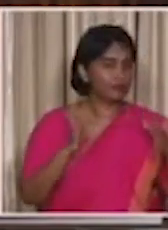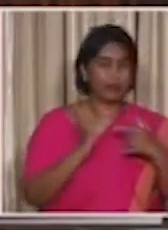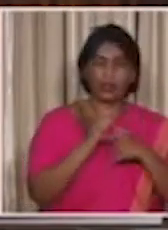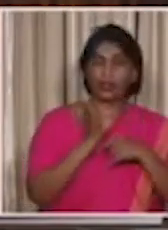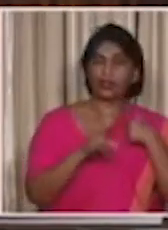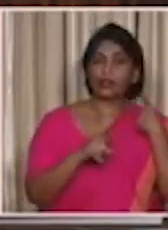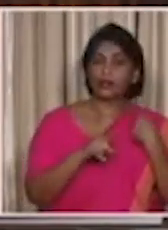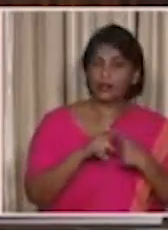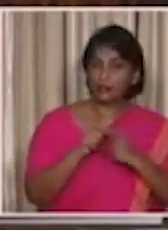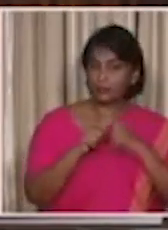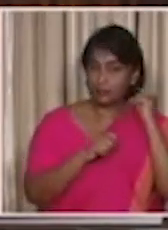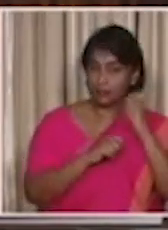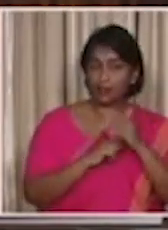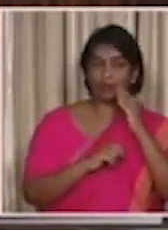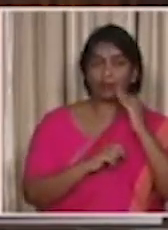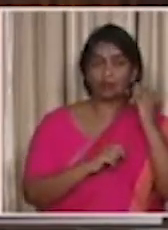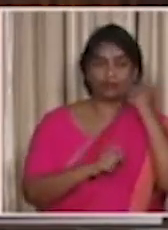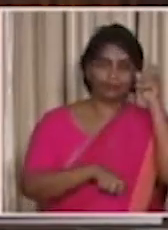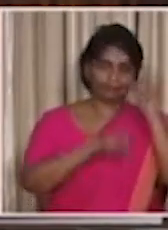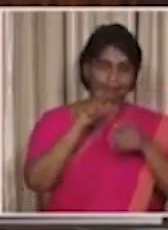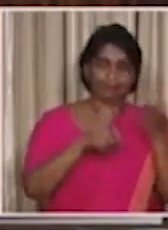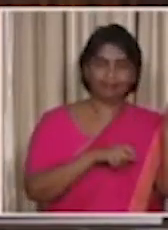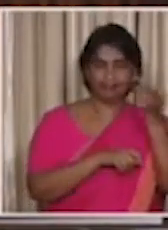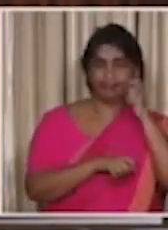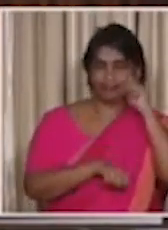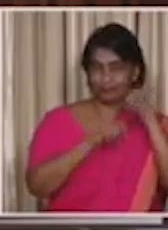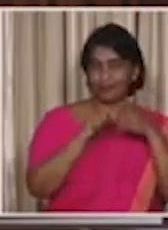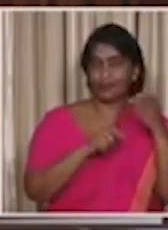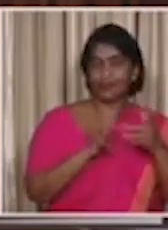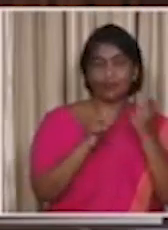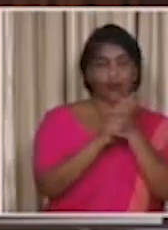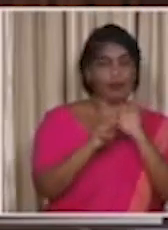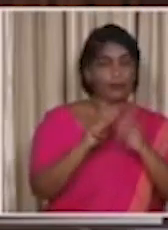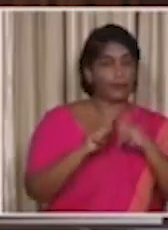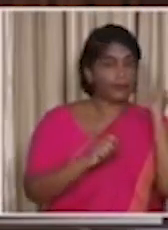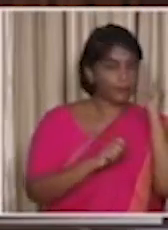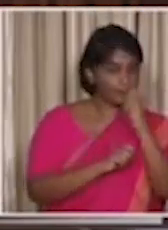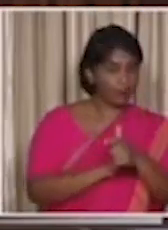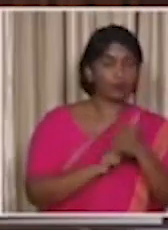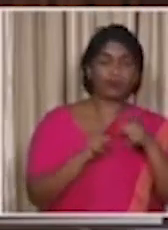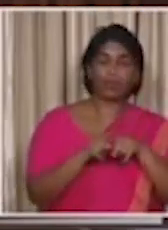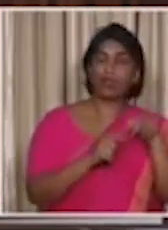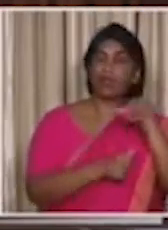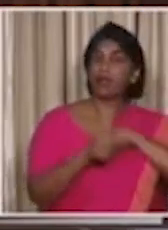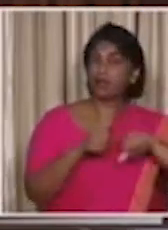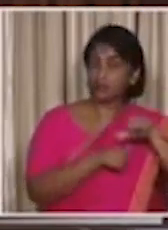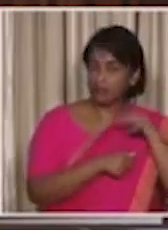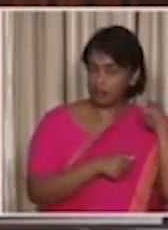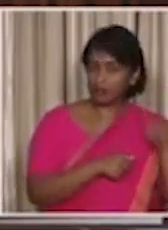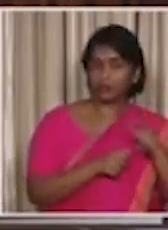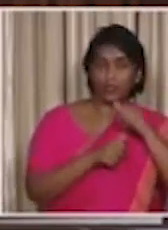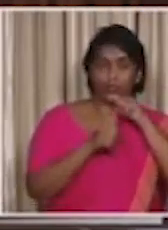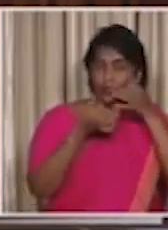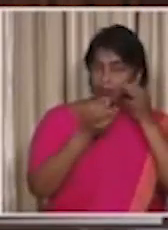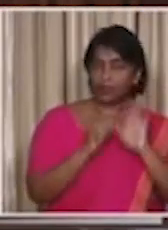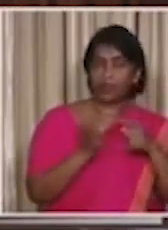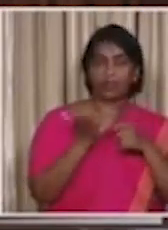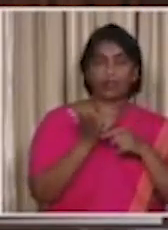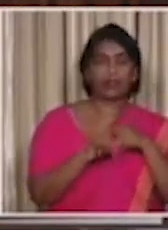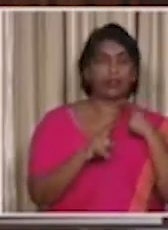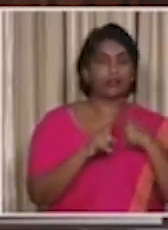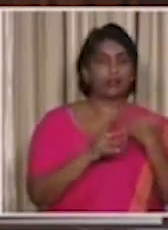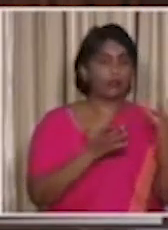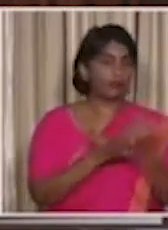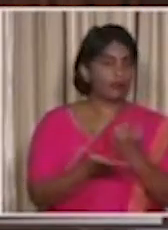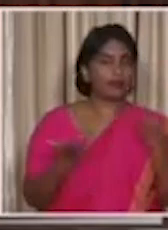ගෙවන්නේ සාමාන්‍ය ජනතාව. ඍජුව බදු ගෙවිය යුතු පුද්ගලයන්ගෙන් හා ආයතනවලින් නිසි ලෙස බදු අය කරගන්නේ